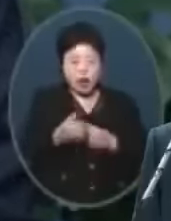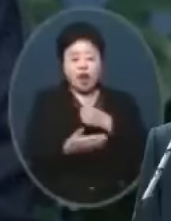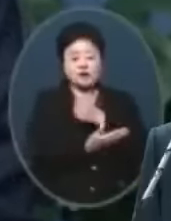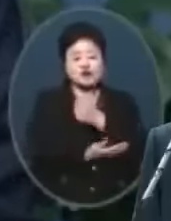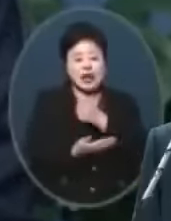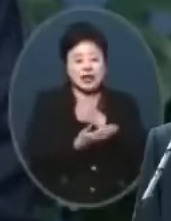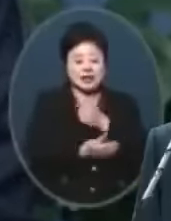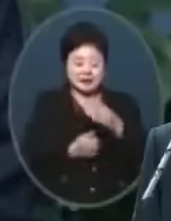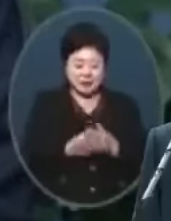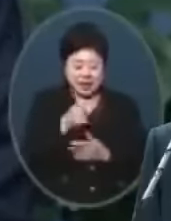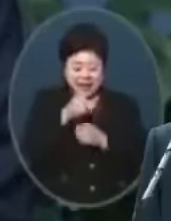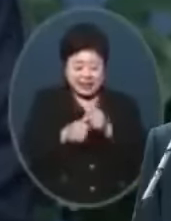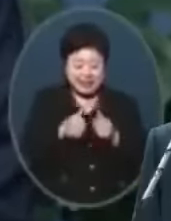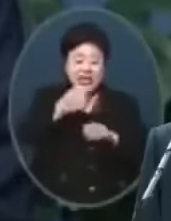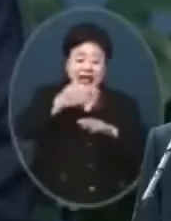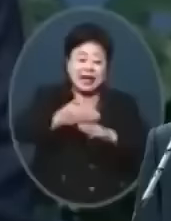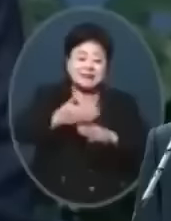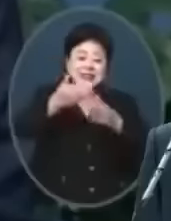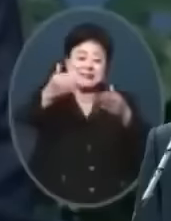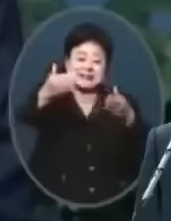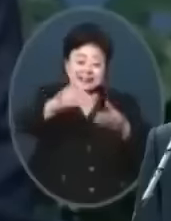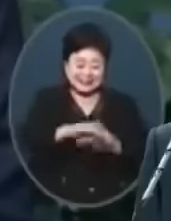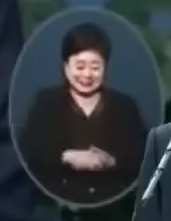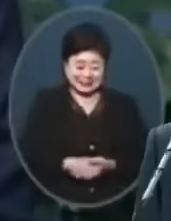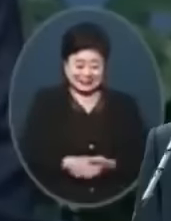되니까 하나님께 감사하는 것입니다.